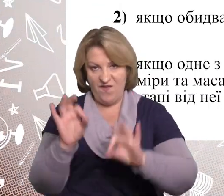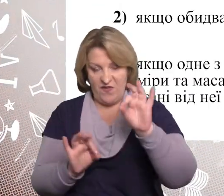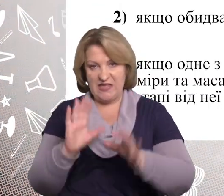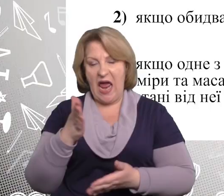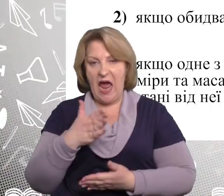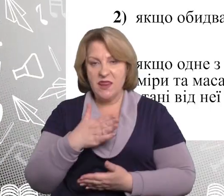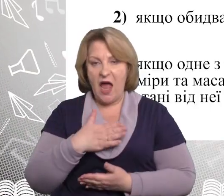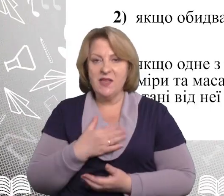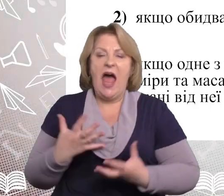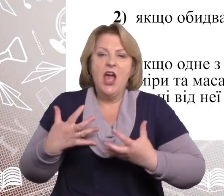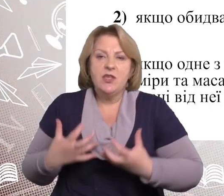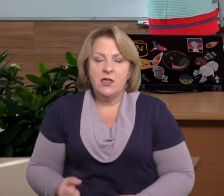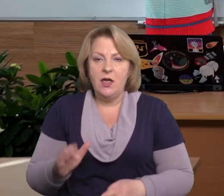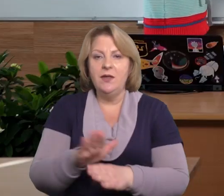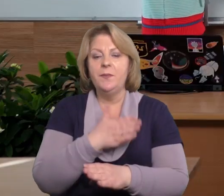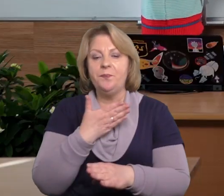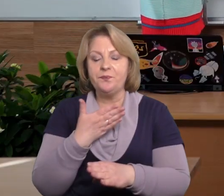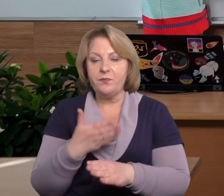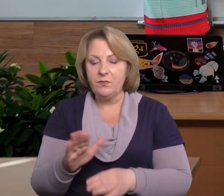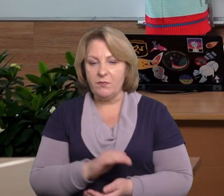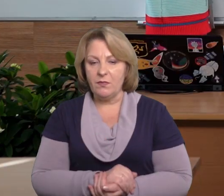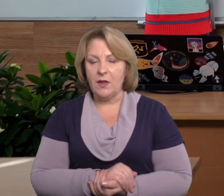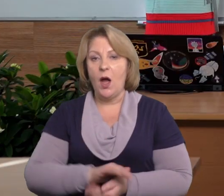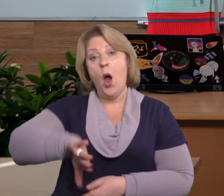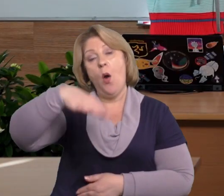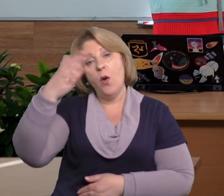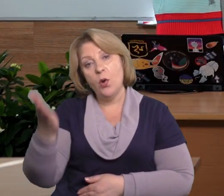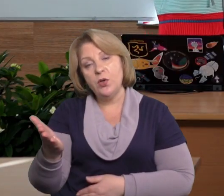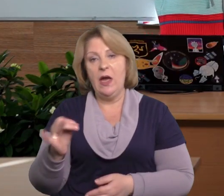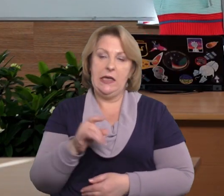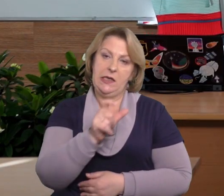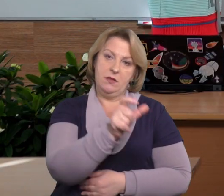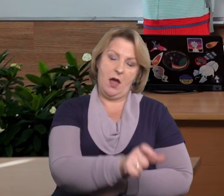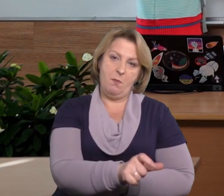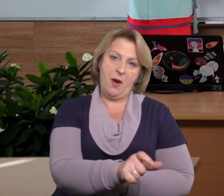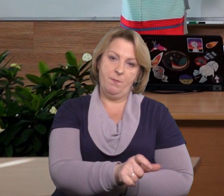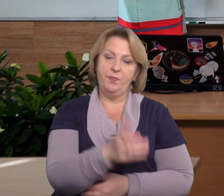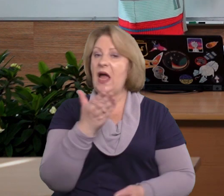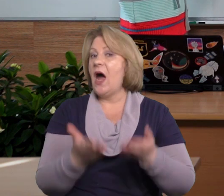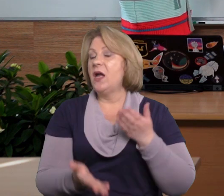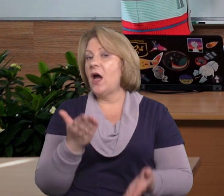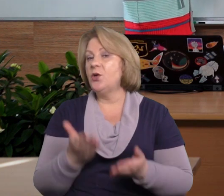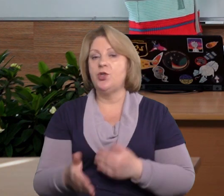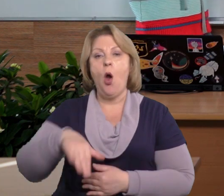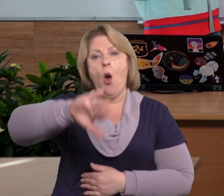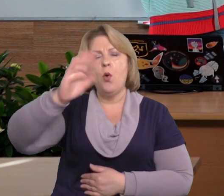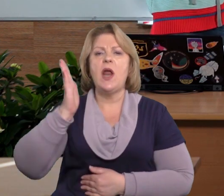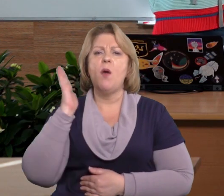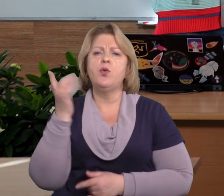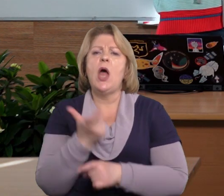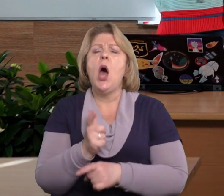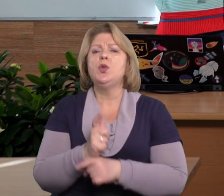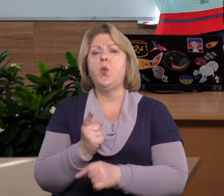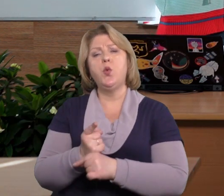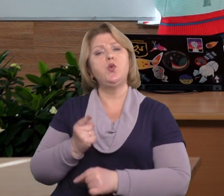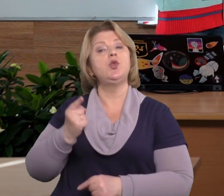наше гравітаційне тяжіння між горою та нами. Але якщо ця гора буде дуже-дуже